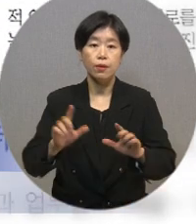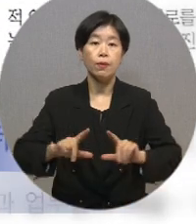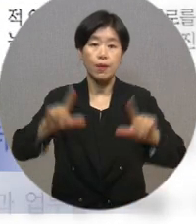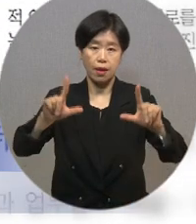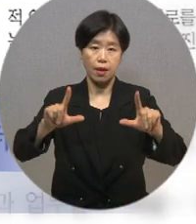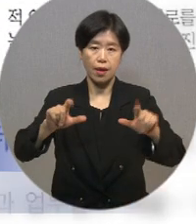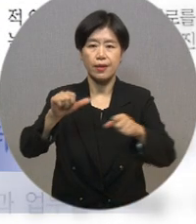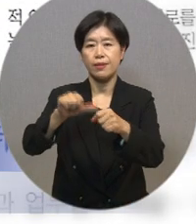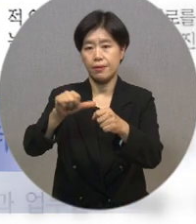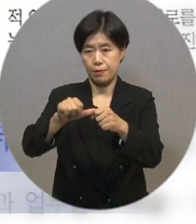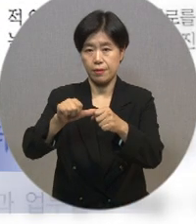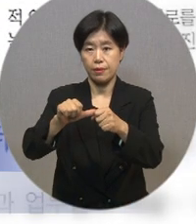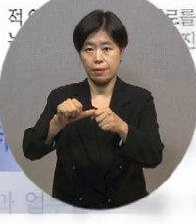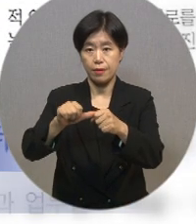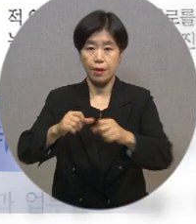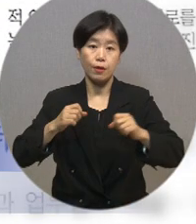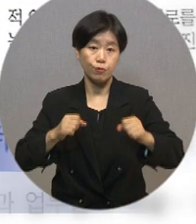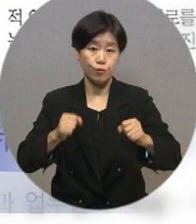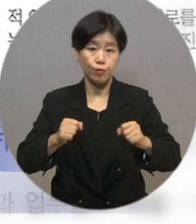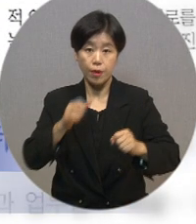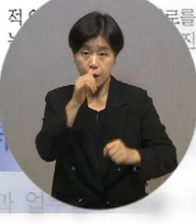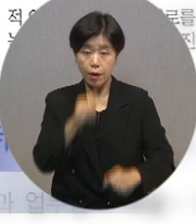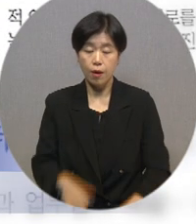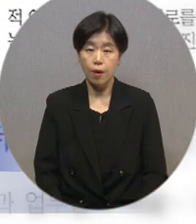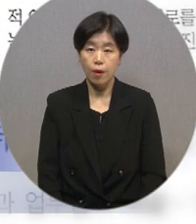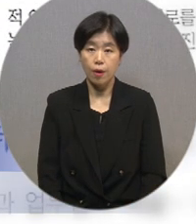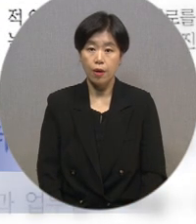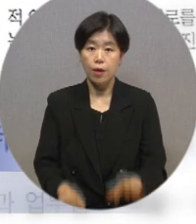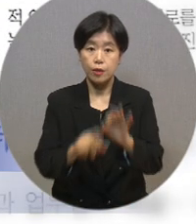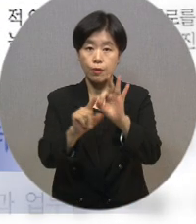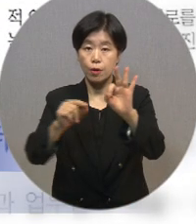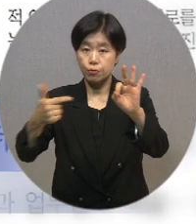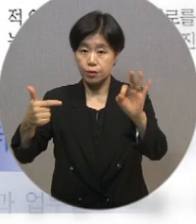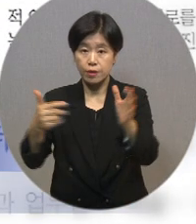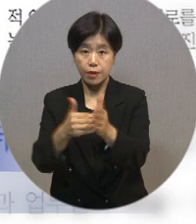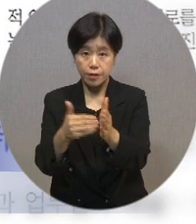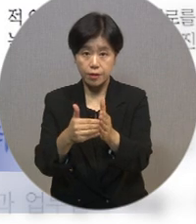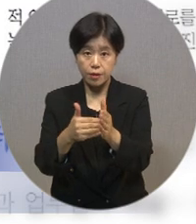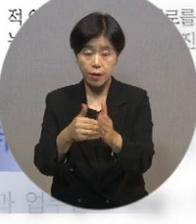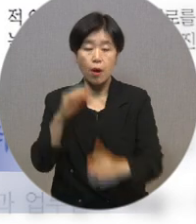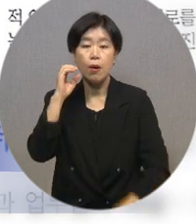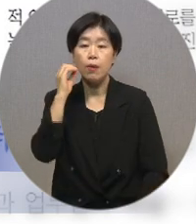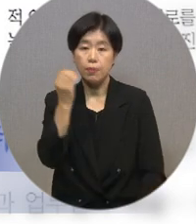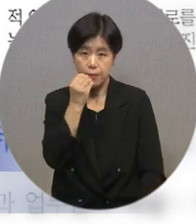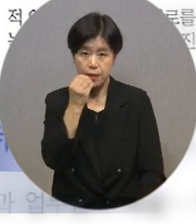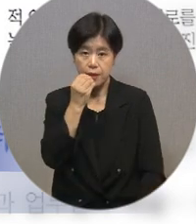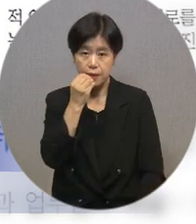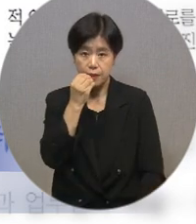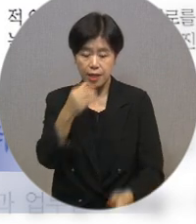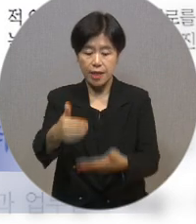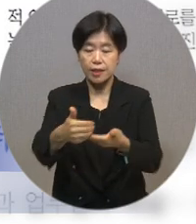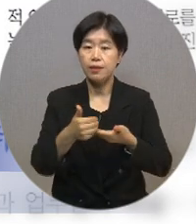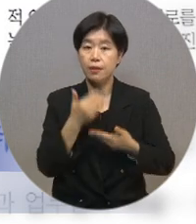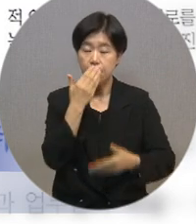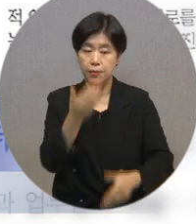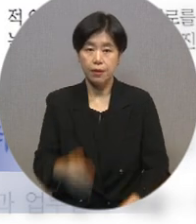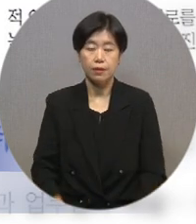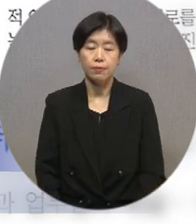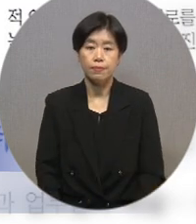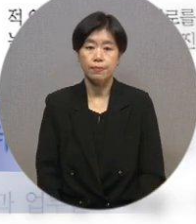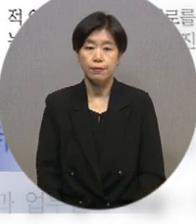다섯 번째를 맞이하는 레이스는 오는 10월 6일까지 오티즘 레이스 공식 홈페이지에서 신청